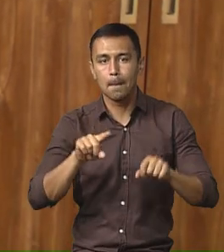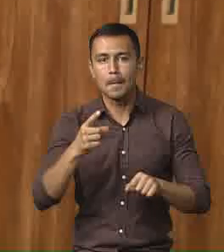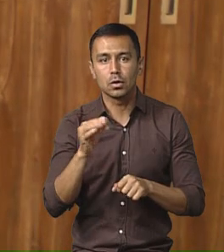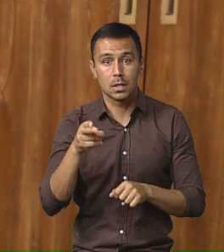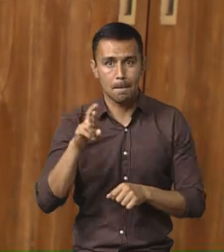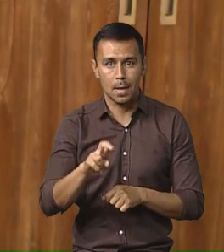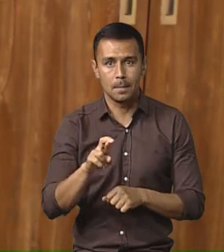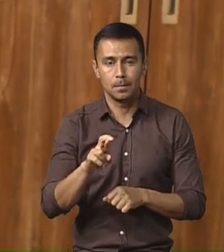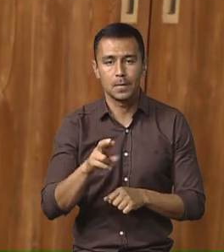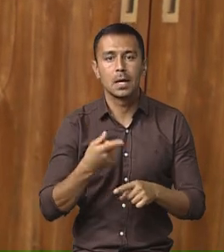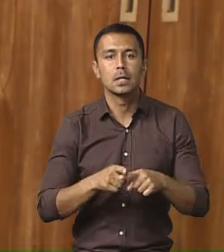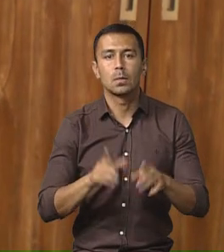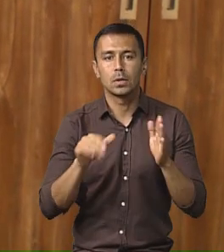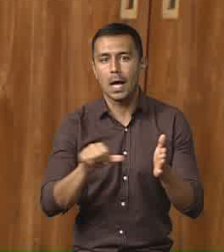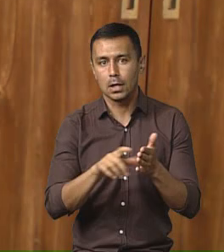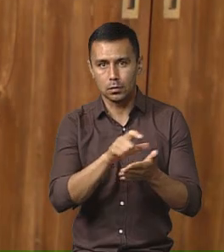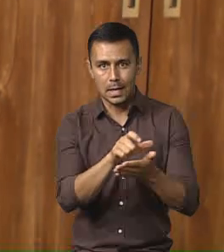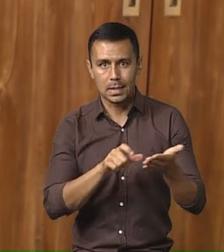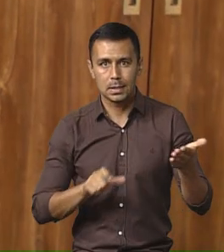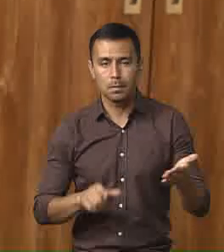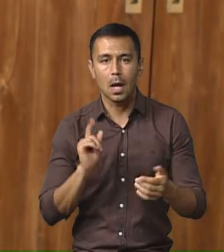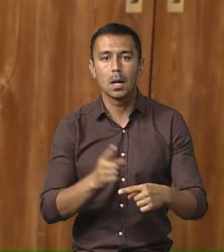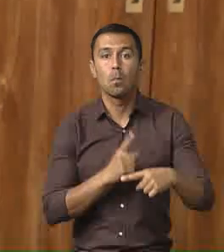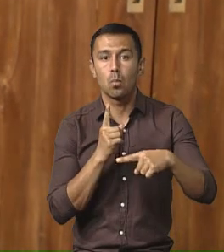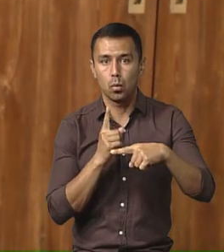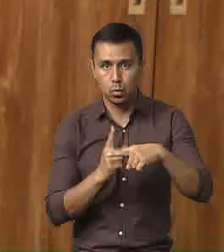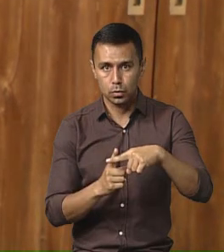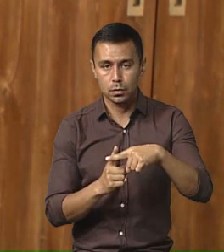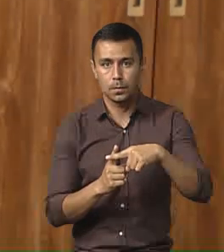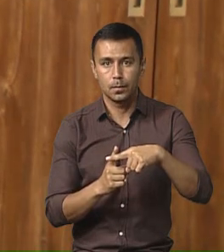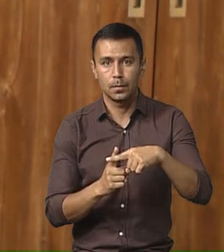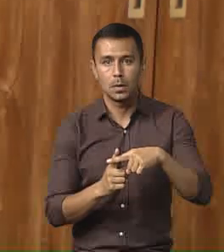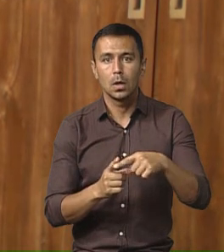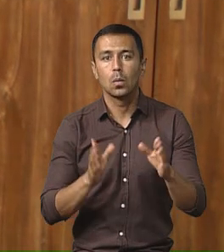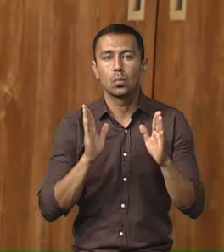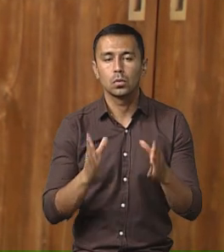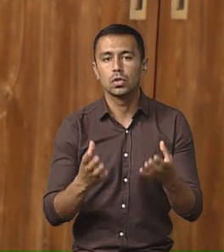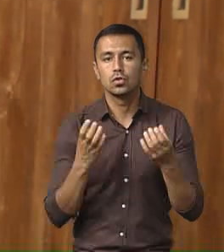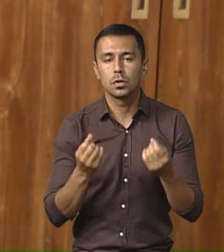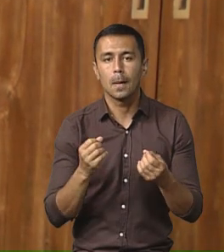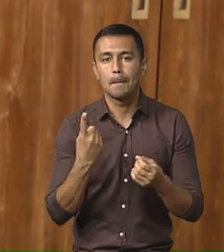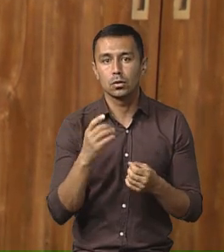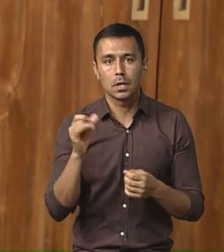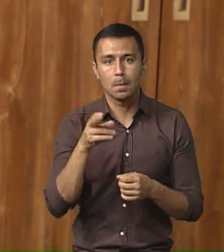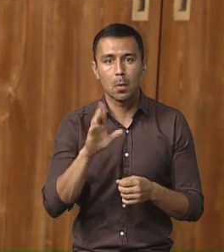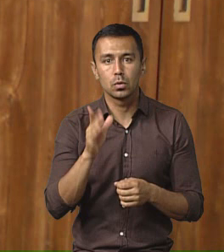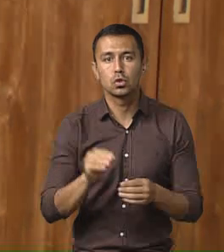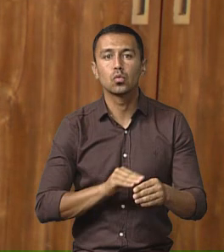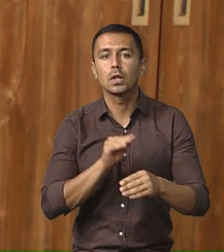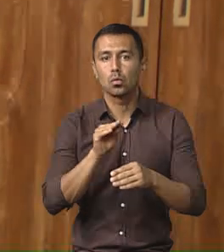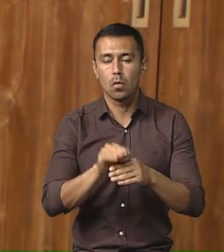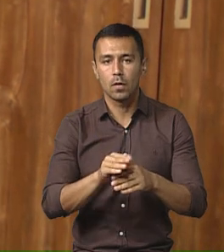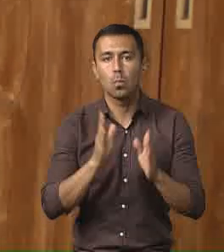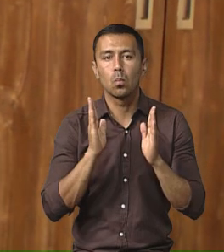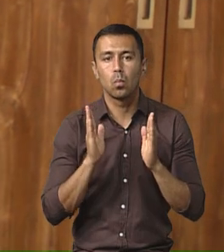серпня це буде електронний рецепт, але плюс до цього електронного рецепту з 1 серпня буде ще додатковий